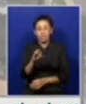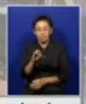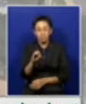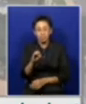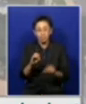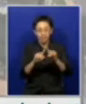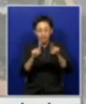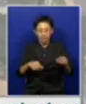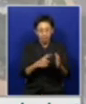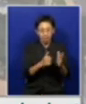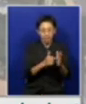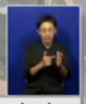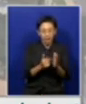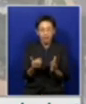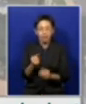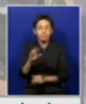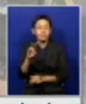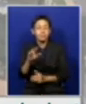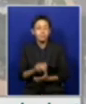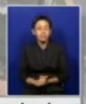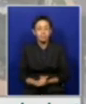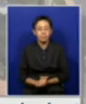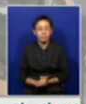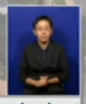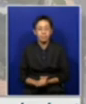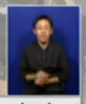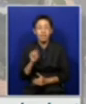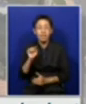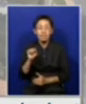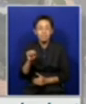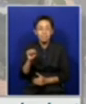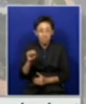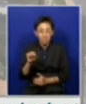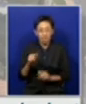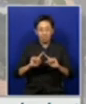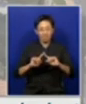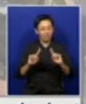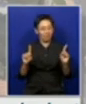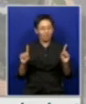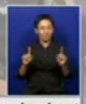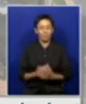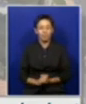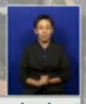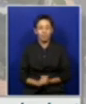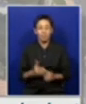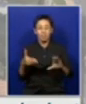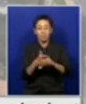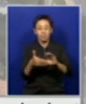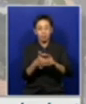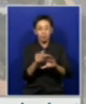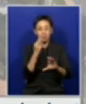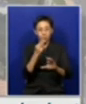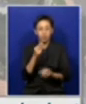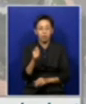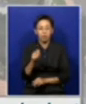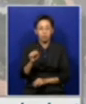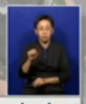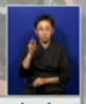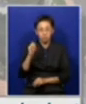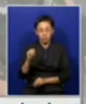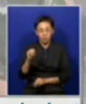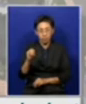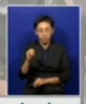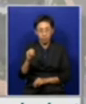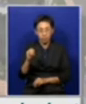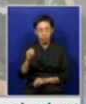สั่งยานะครับนี่คือสิ่งที่แตกต่างกันนะครับไลด์ถัดไปนะครับอสม.นะครับ